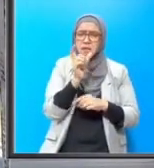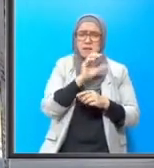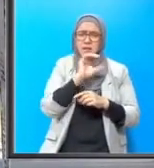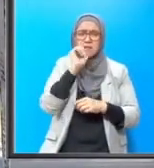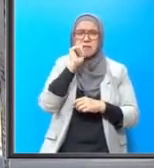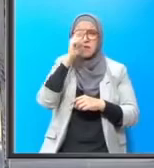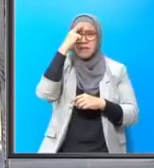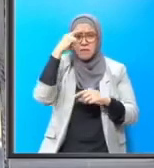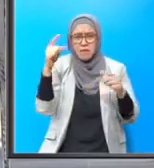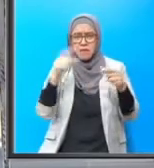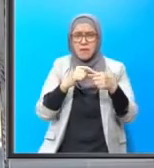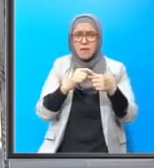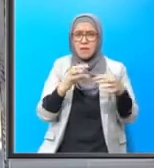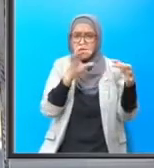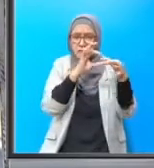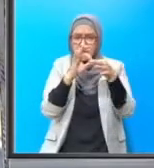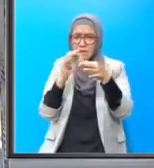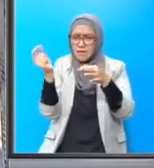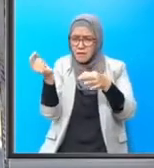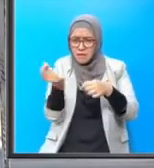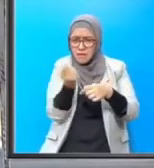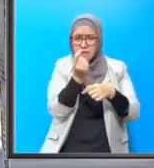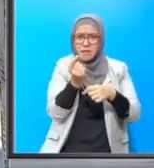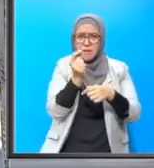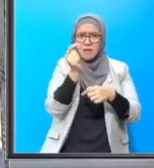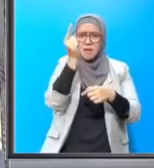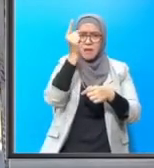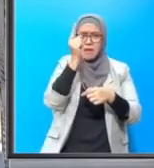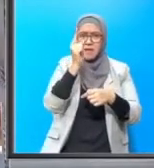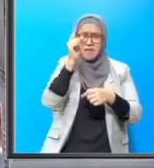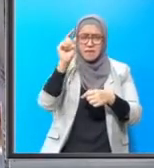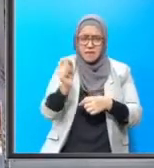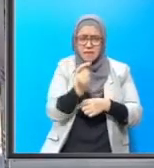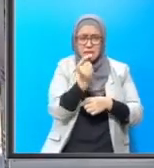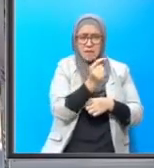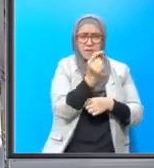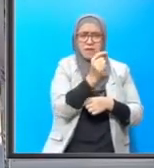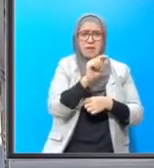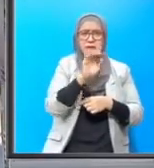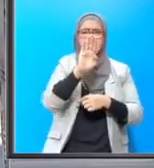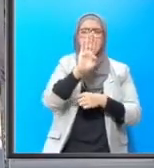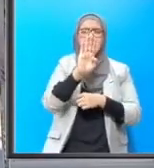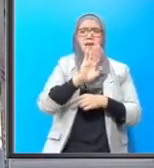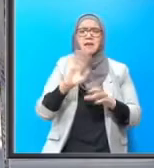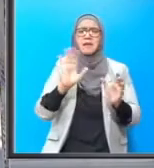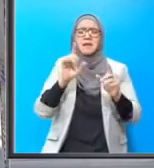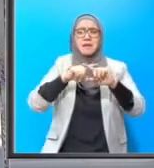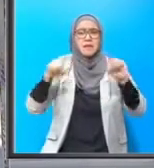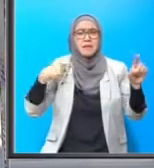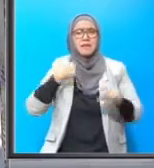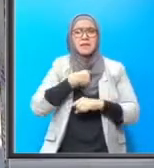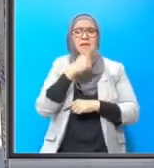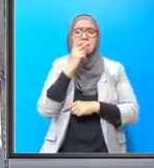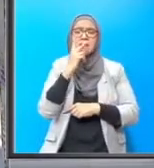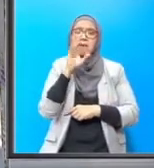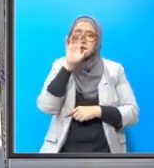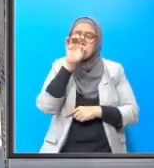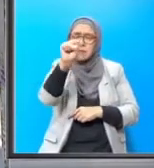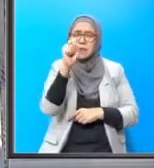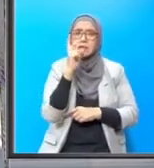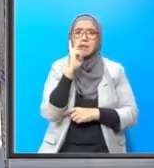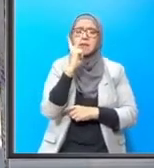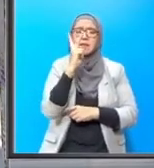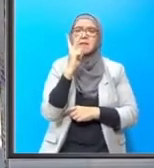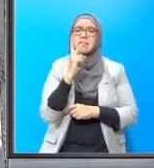antara wortel dan kompleks konsumen dalam tulisan Jawi tetapi kita hanya memberi pengecaman contohnya senam